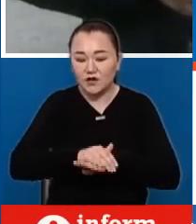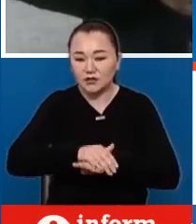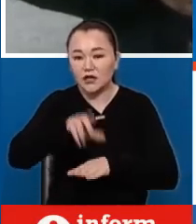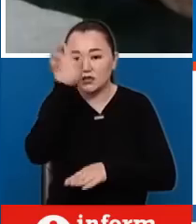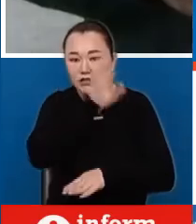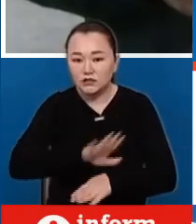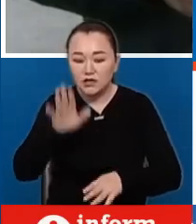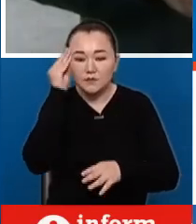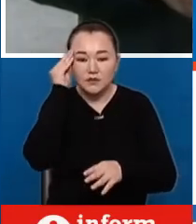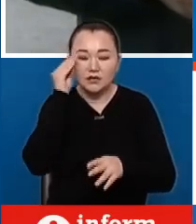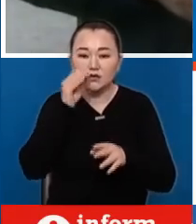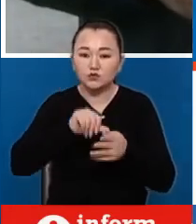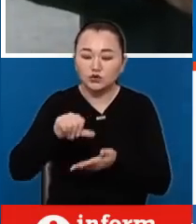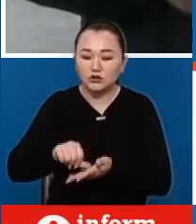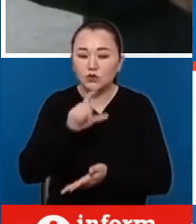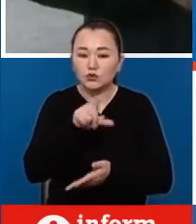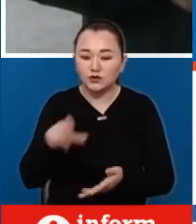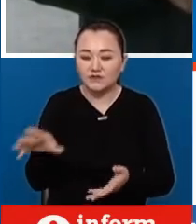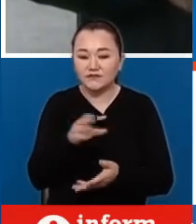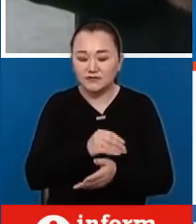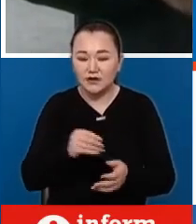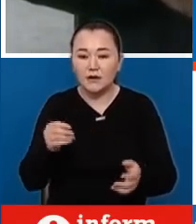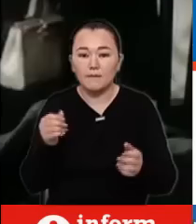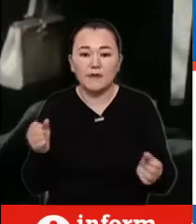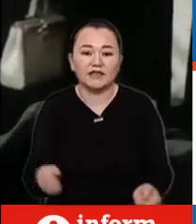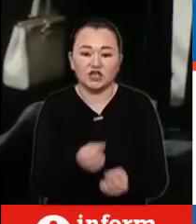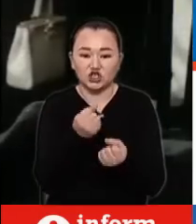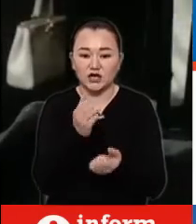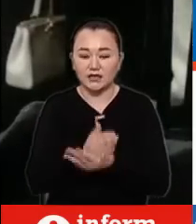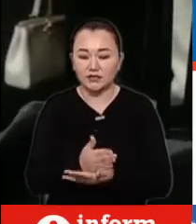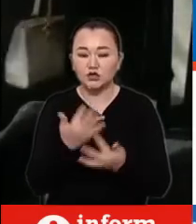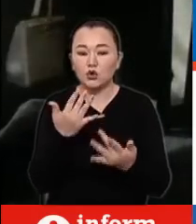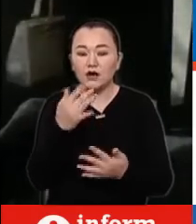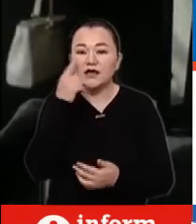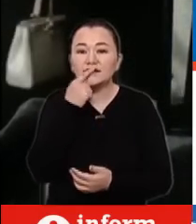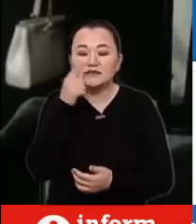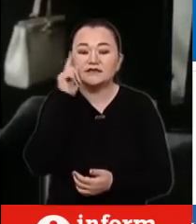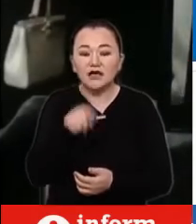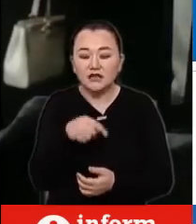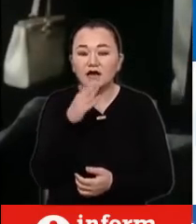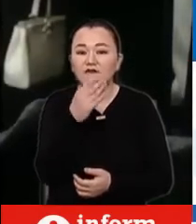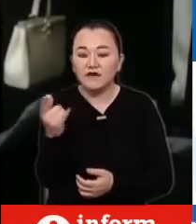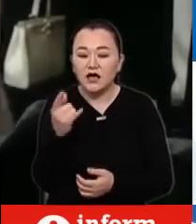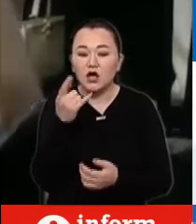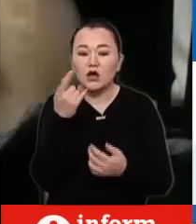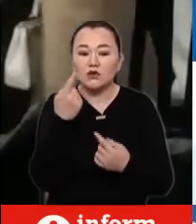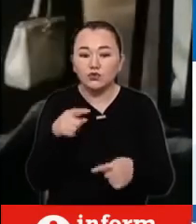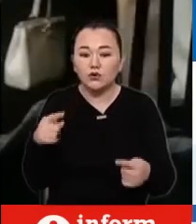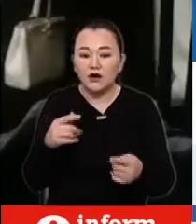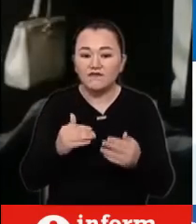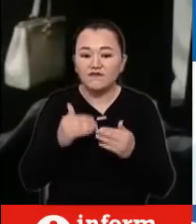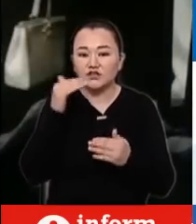президент пікірі сессия қатысушыларының да қолдауына ие болып отыр. Қанша тіл білсеңіз, сіз сонша кез өзгеден биік